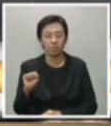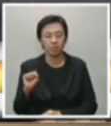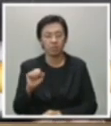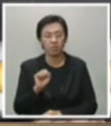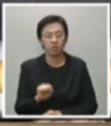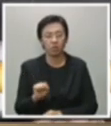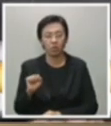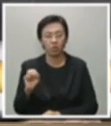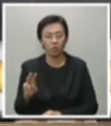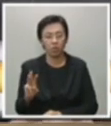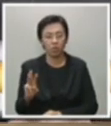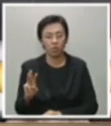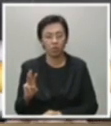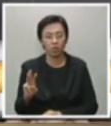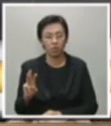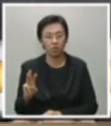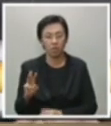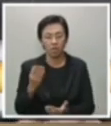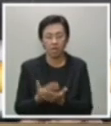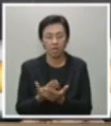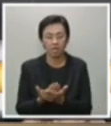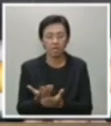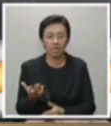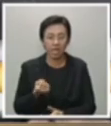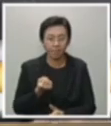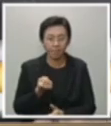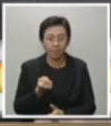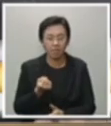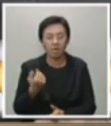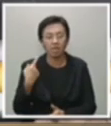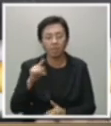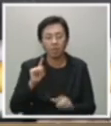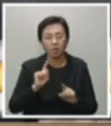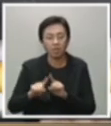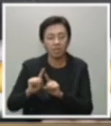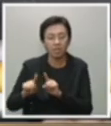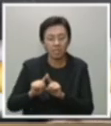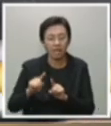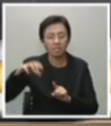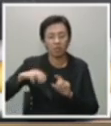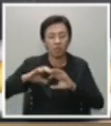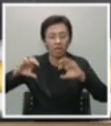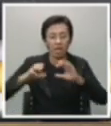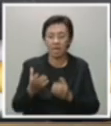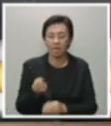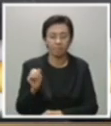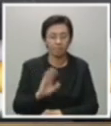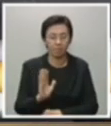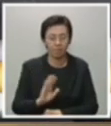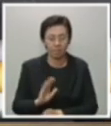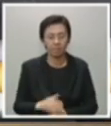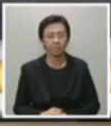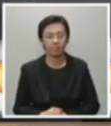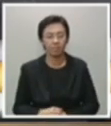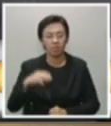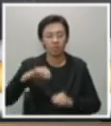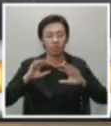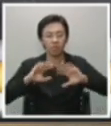าชิกวุฒิสภาต้องไม่รับเงินหรือประโยชน์อื่นใดๆจากหน่วยงานราชการหน่วยงาน